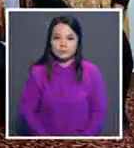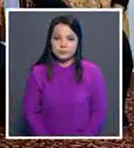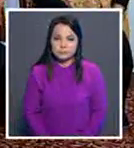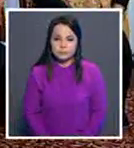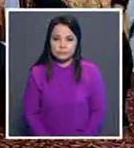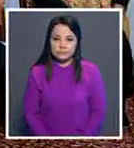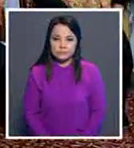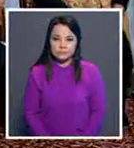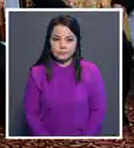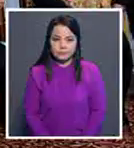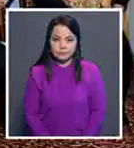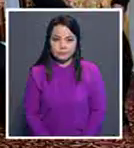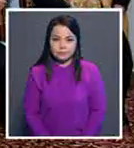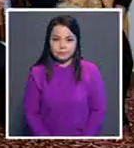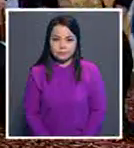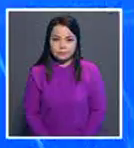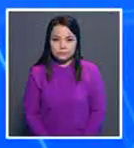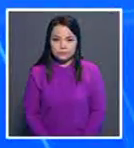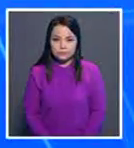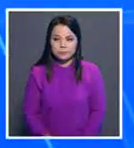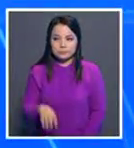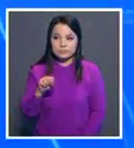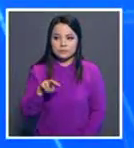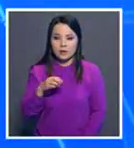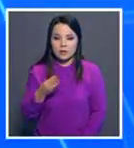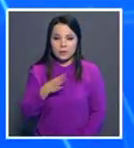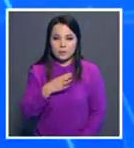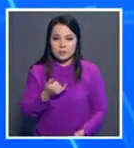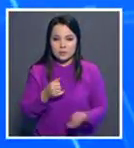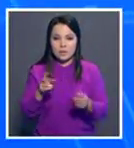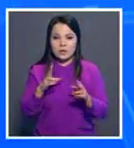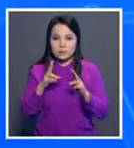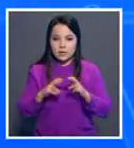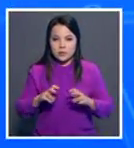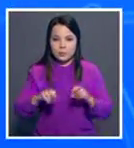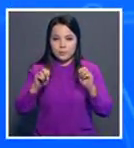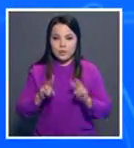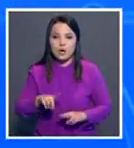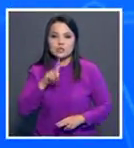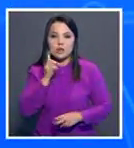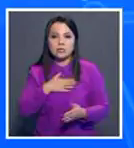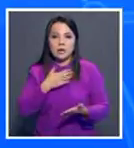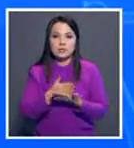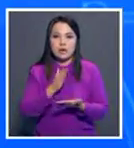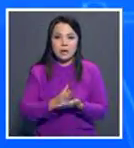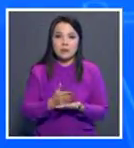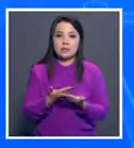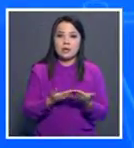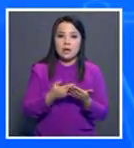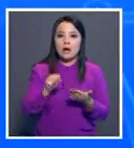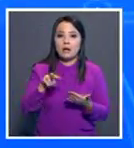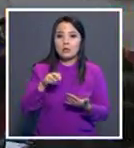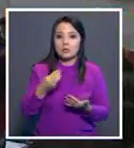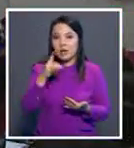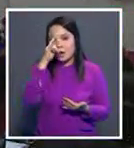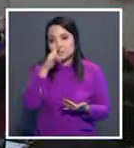Алмасхан, Қазақстан ұлттық телеарнасы. Алаш қозғалысын зерттеуге жастар құлшыныстан келеді. Мәселен, алаш қазақтың